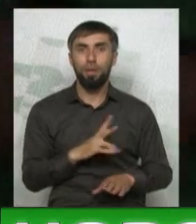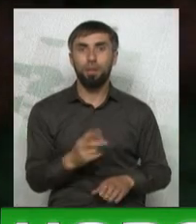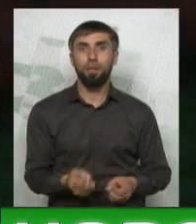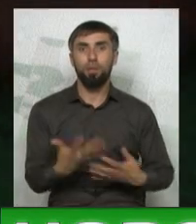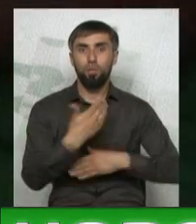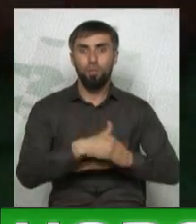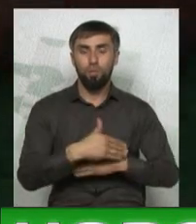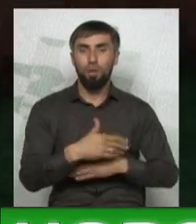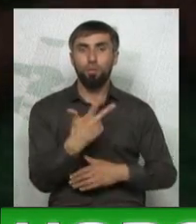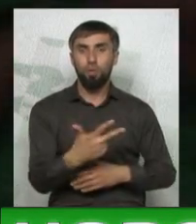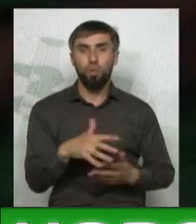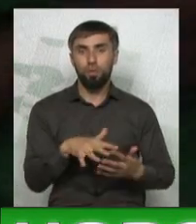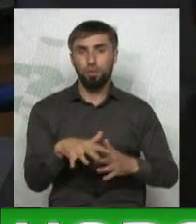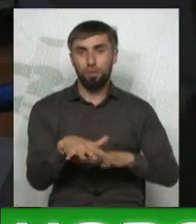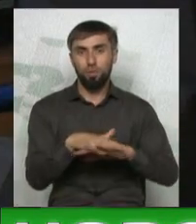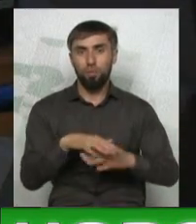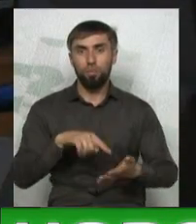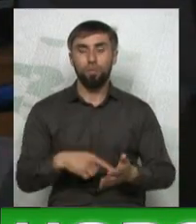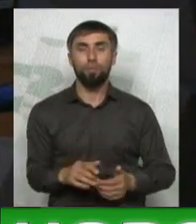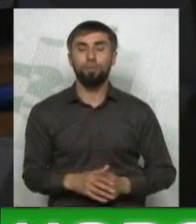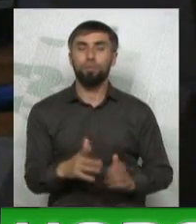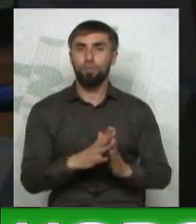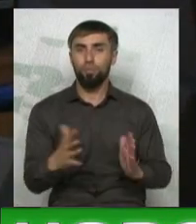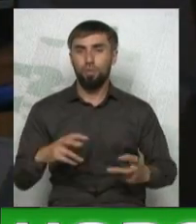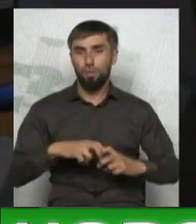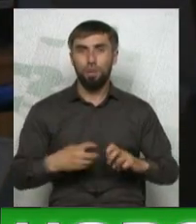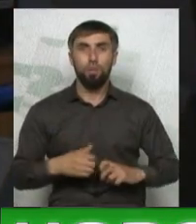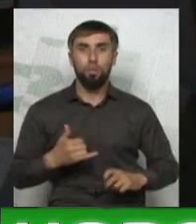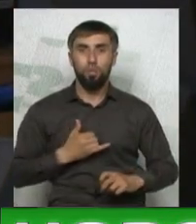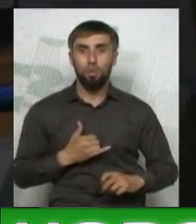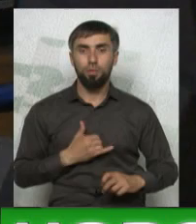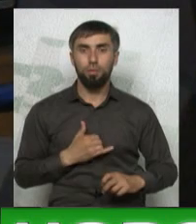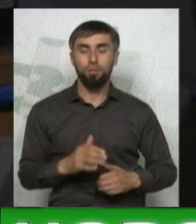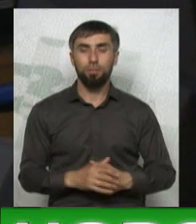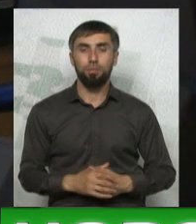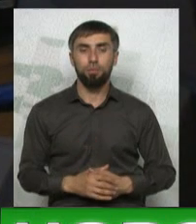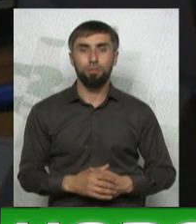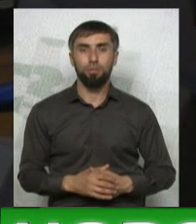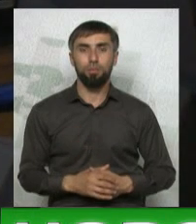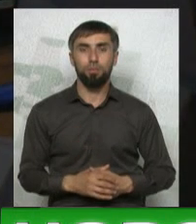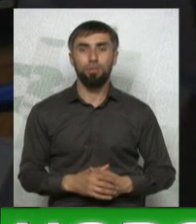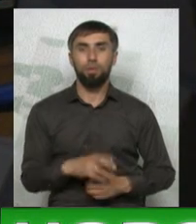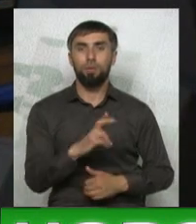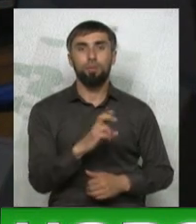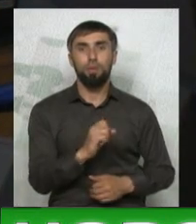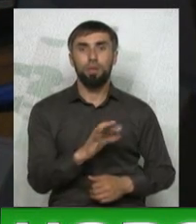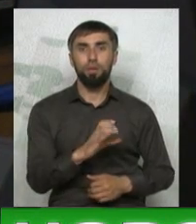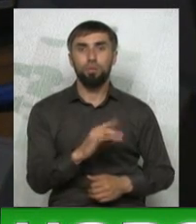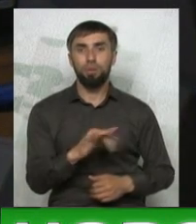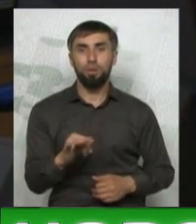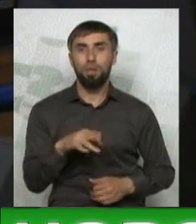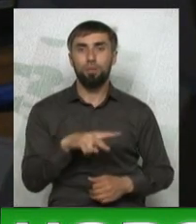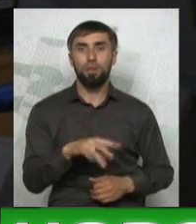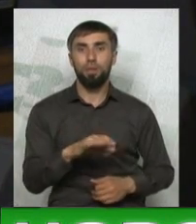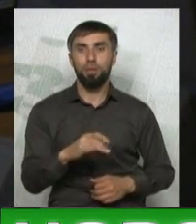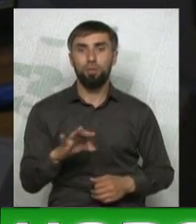некоторых улицах 3 населенных пунктов. В основном как проблема у нас в аномальной жару складывается именно Барсуки, Плиево и